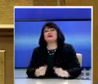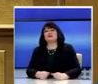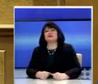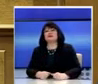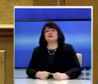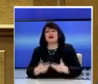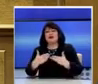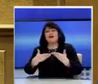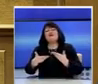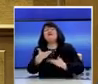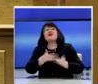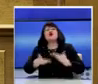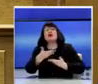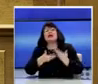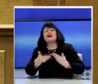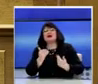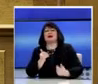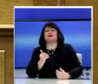βιοτεχνίες,